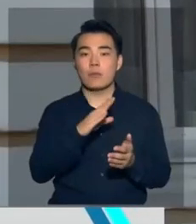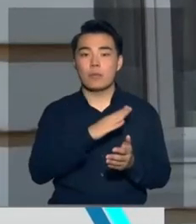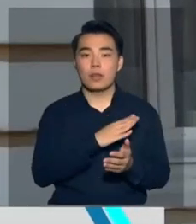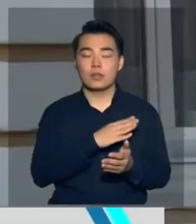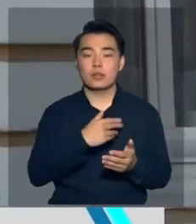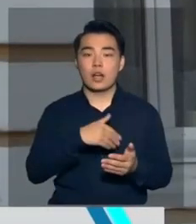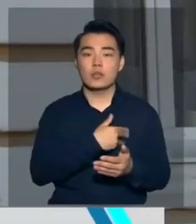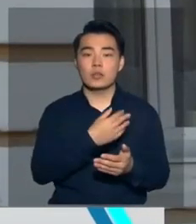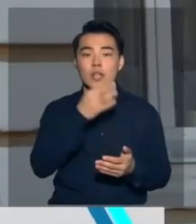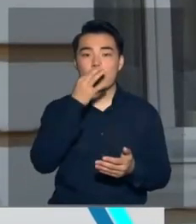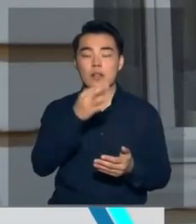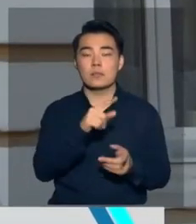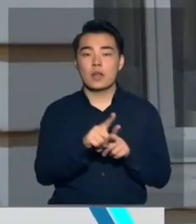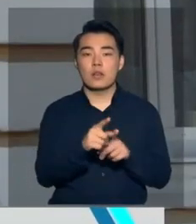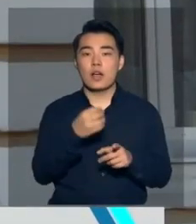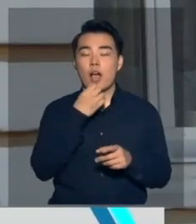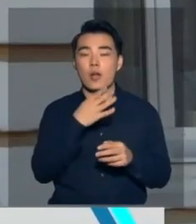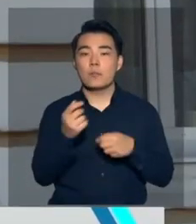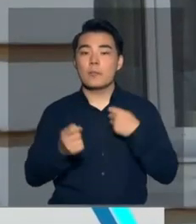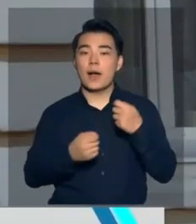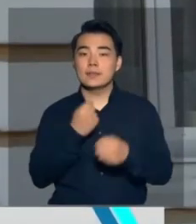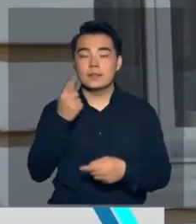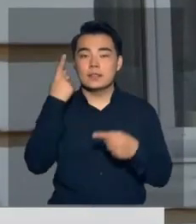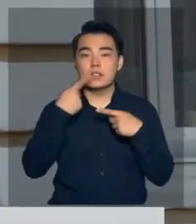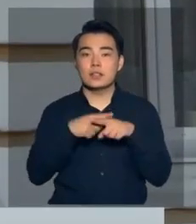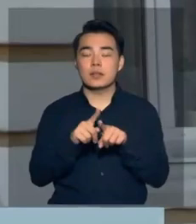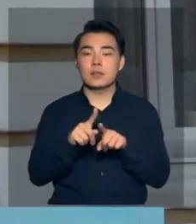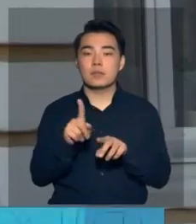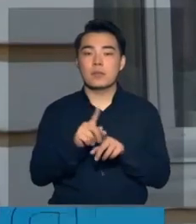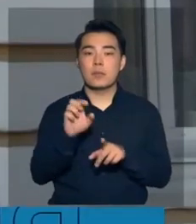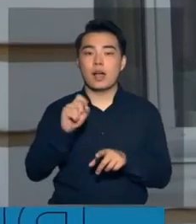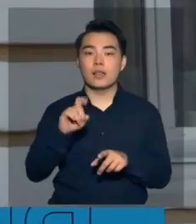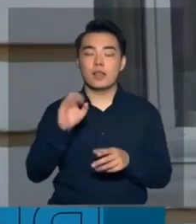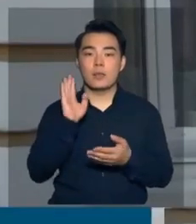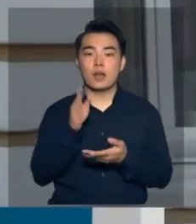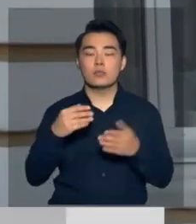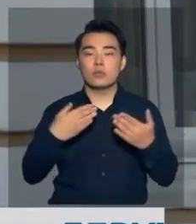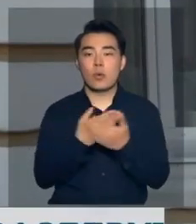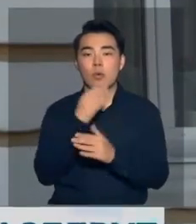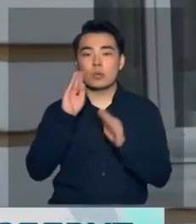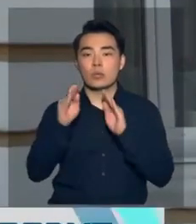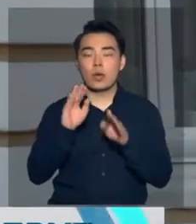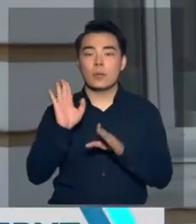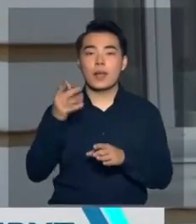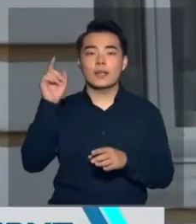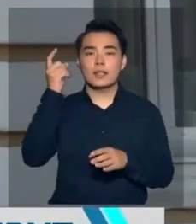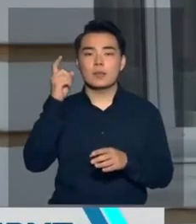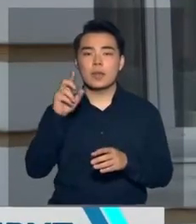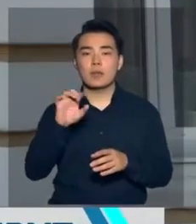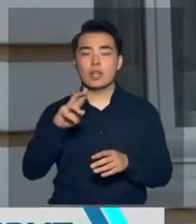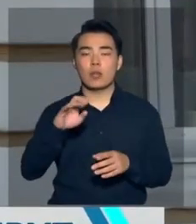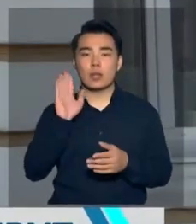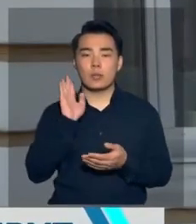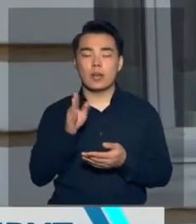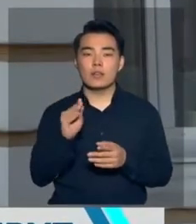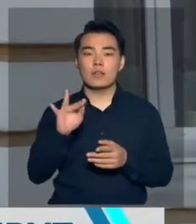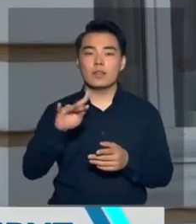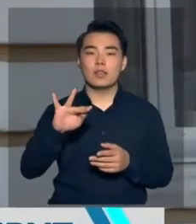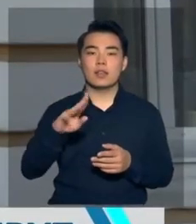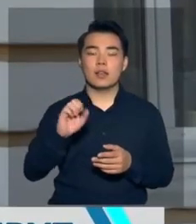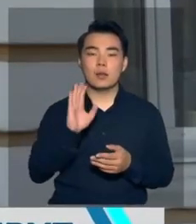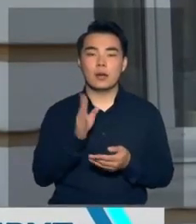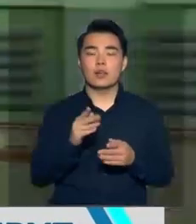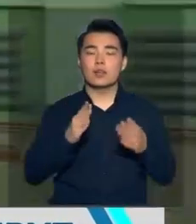что очень хорошая материально-техническая база. Есть кабинеты новой модификации. Химии, биологии, физики, есть